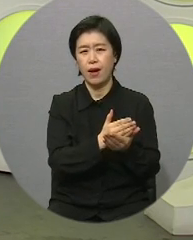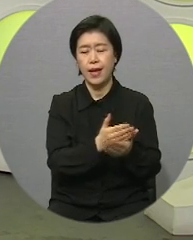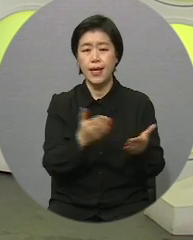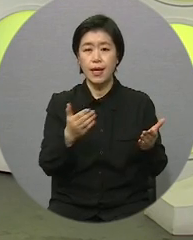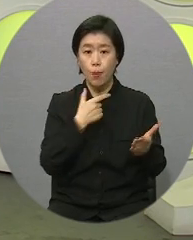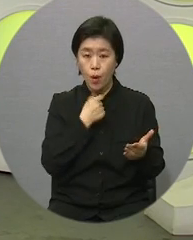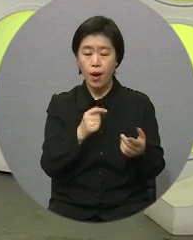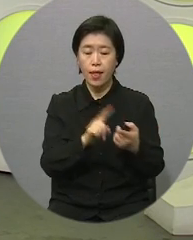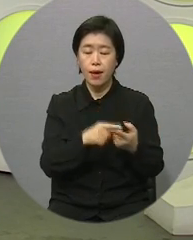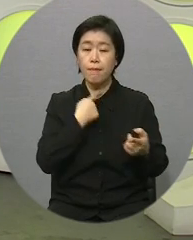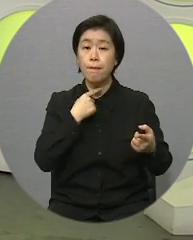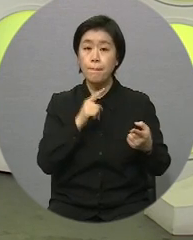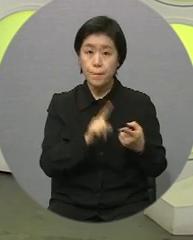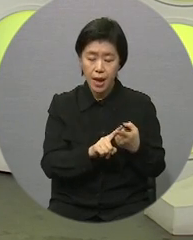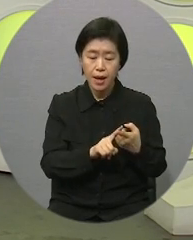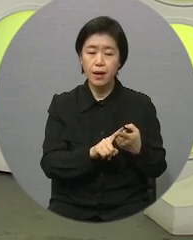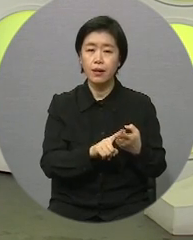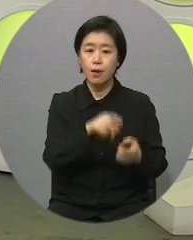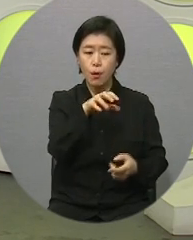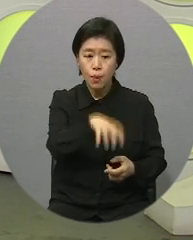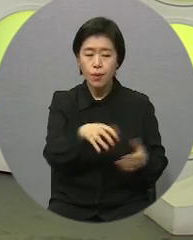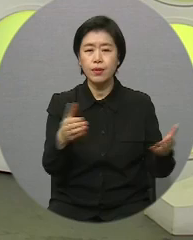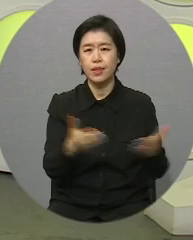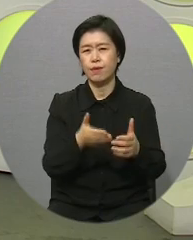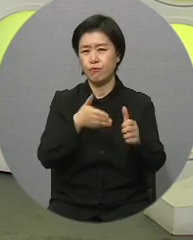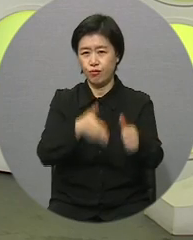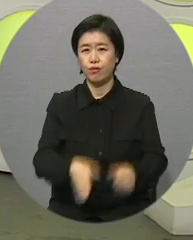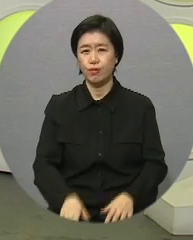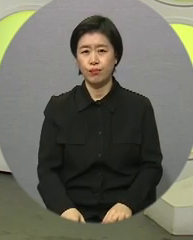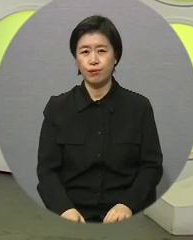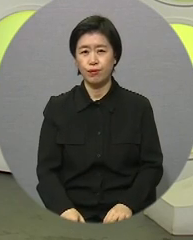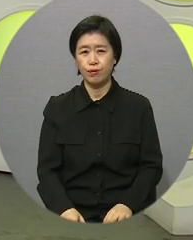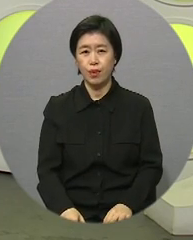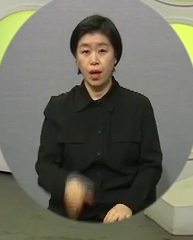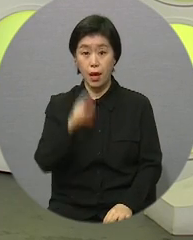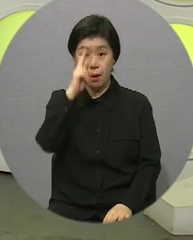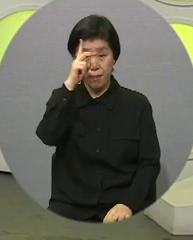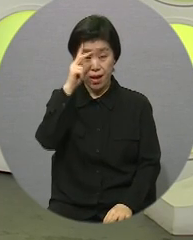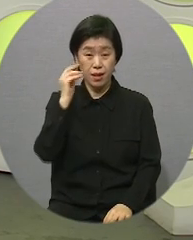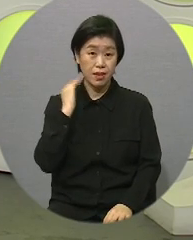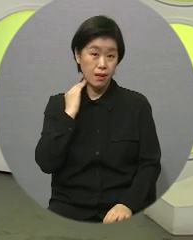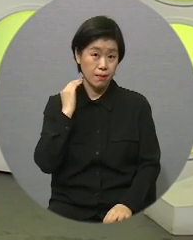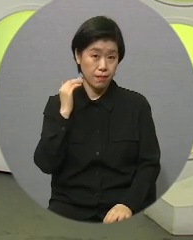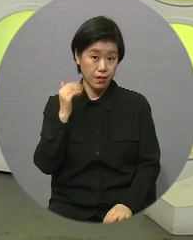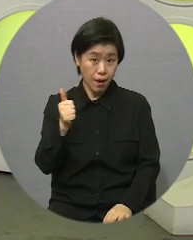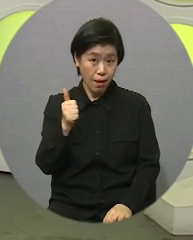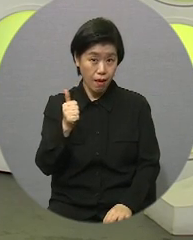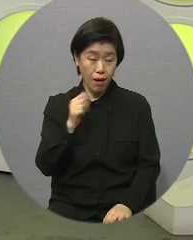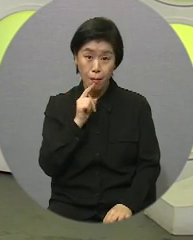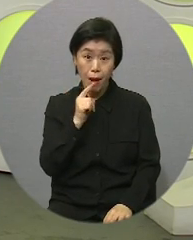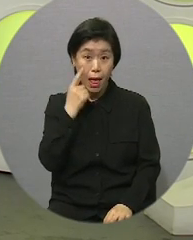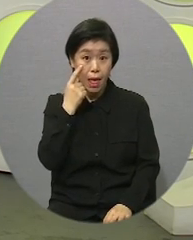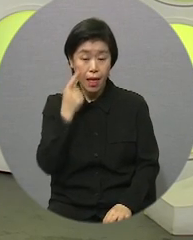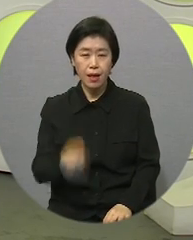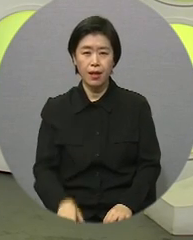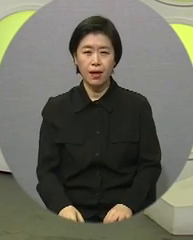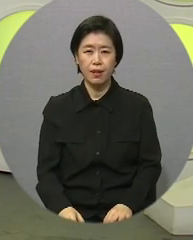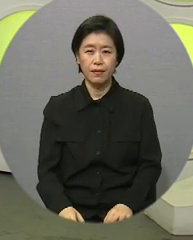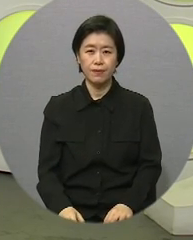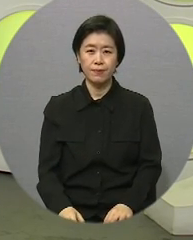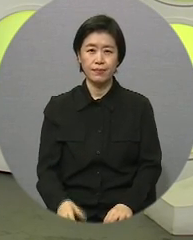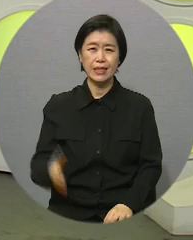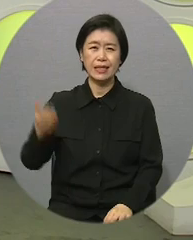되고 그렇게 돼야 합쳐지는 거죠네 박정희 대통령을 이야기를 하자면 아 우 뭐